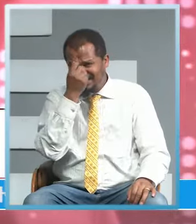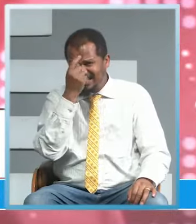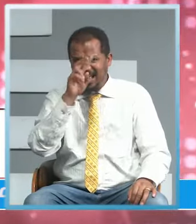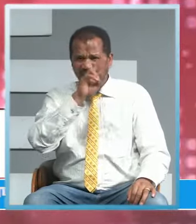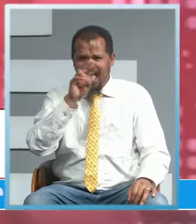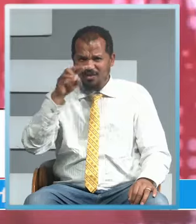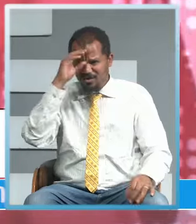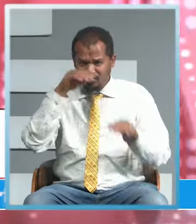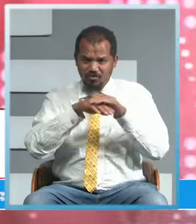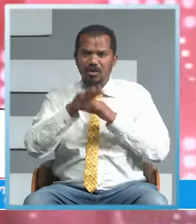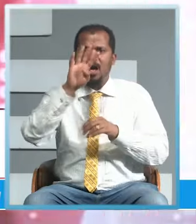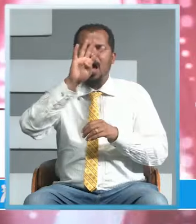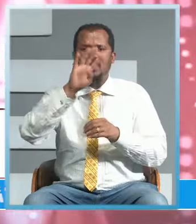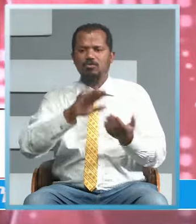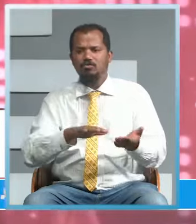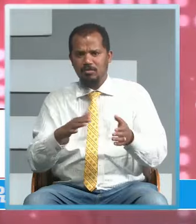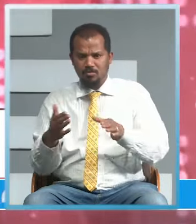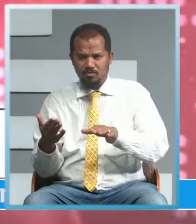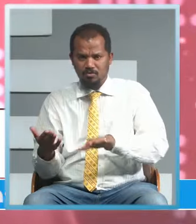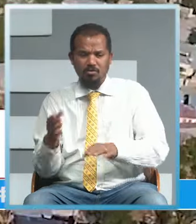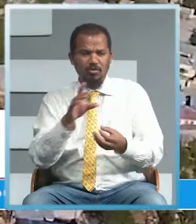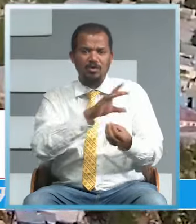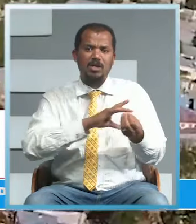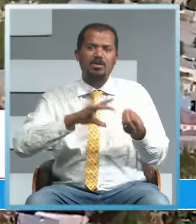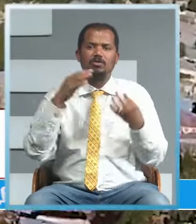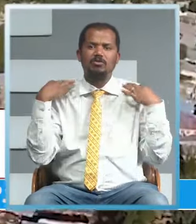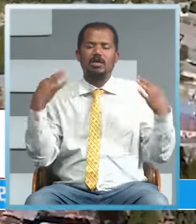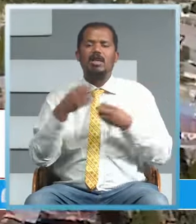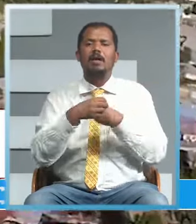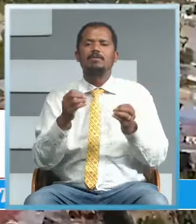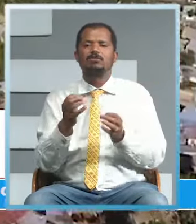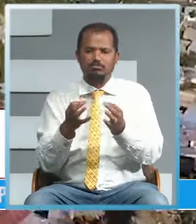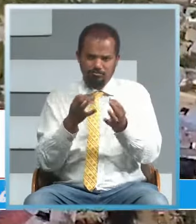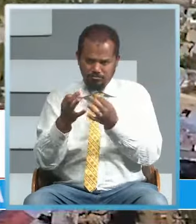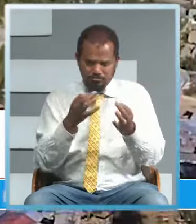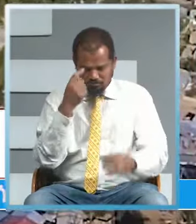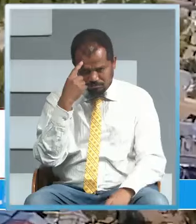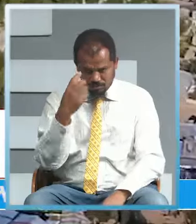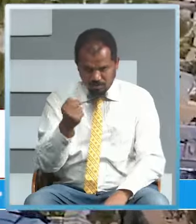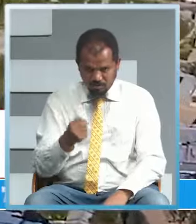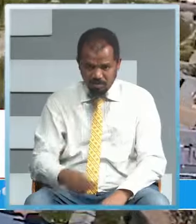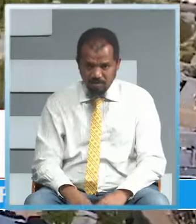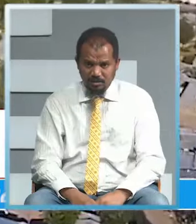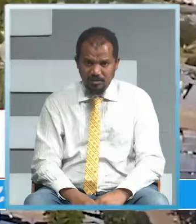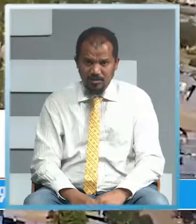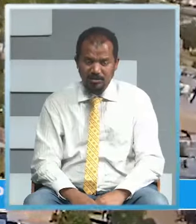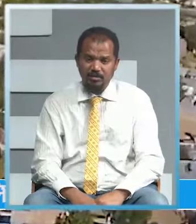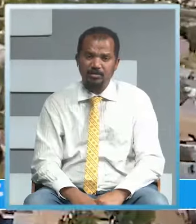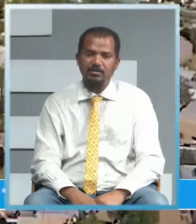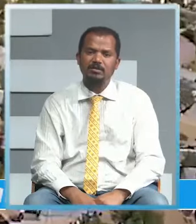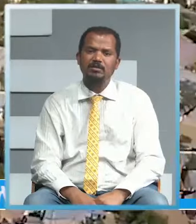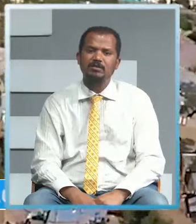ከተጠረጠሩት 22 ሰዎች ውስጥ 4ቱ መሞታቸውን የክልሉ ጤና ቢሮ መግለጹ ይታወሳል።